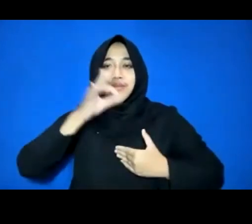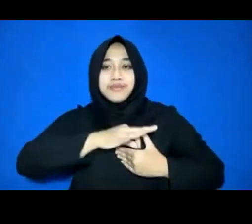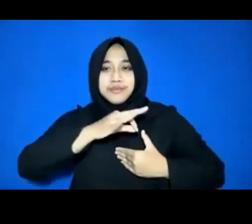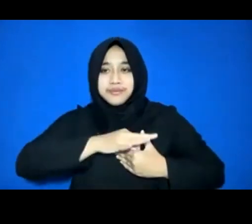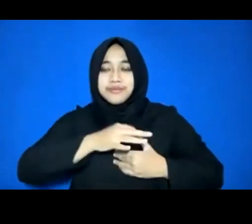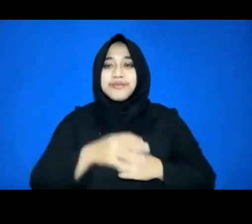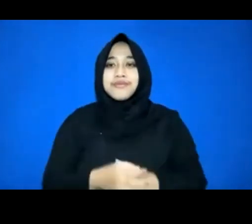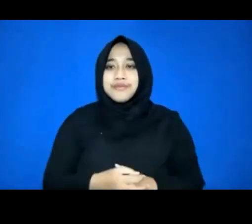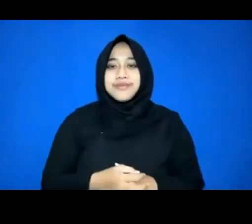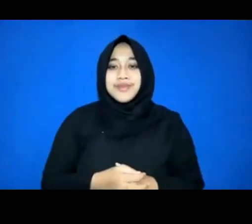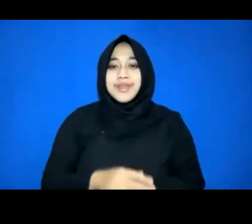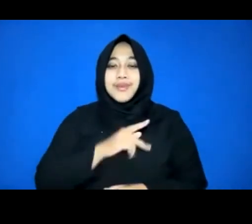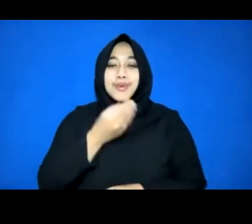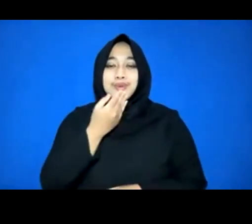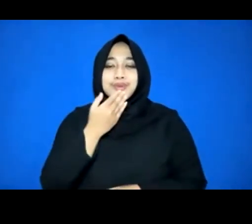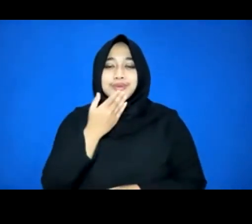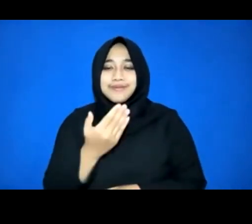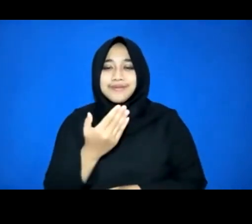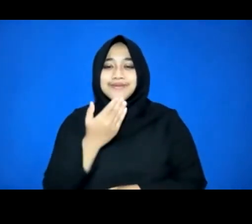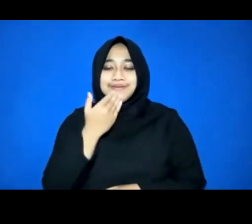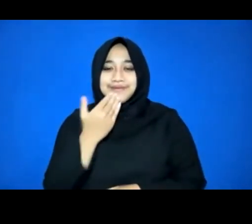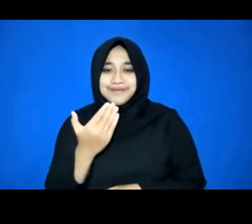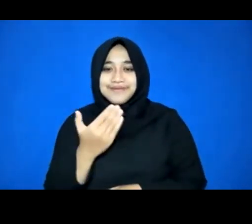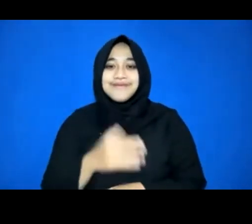dan juga kami mengucapkan banyak terima kasih.